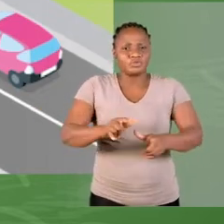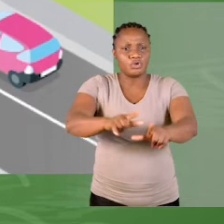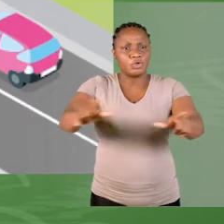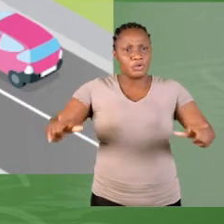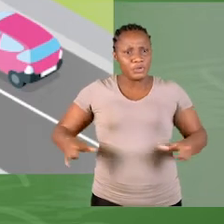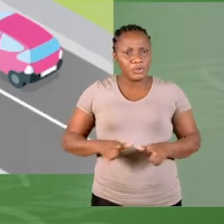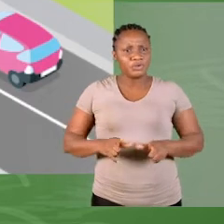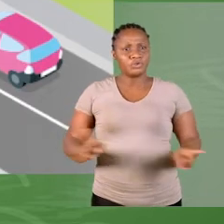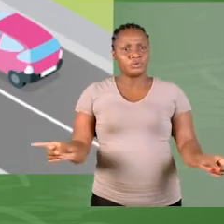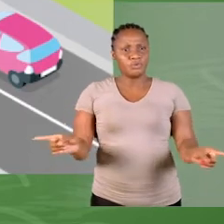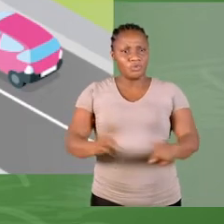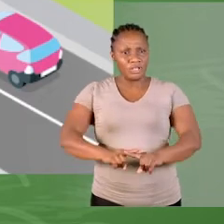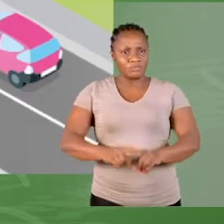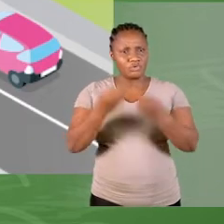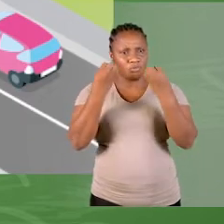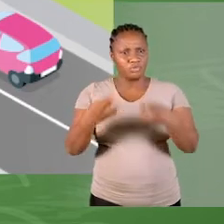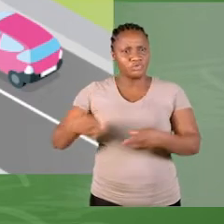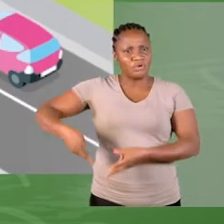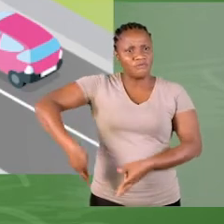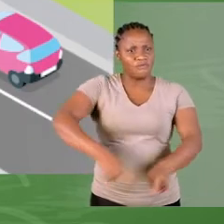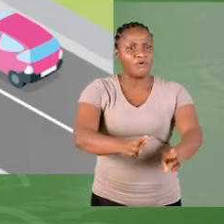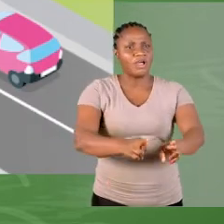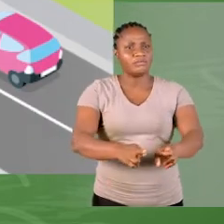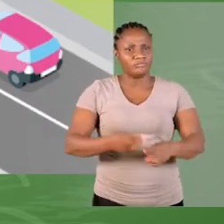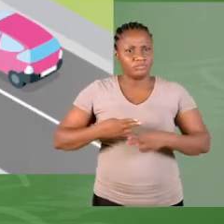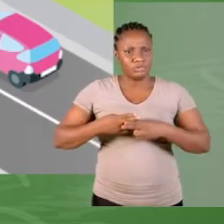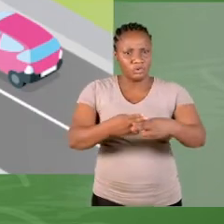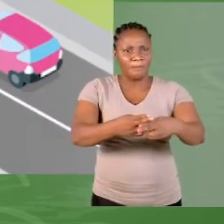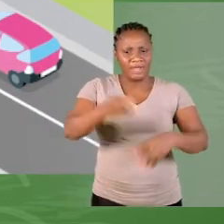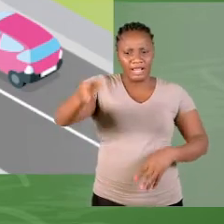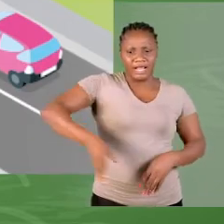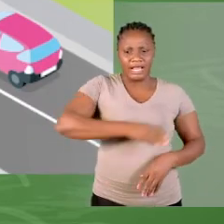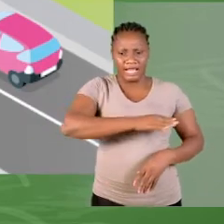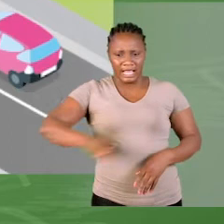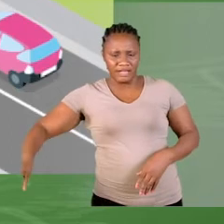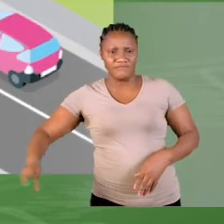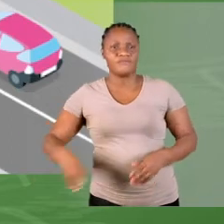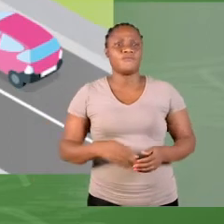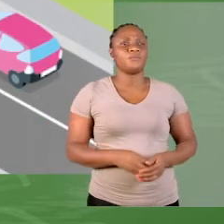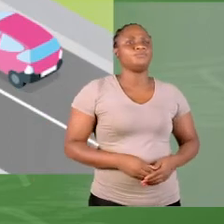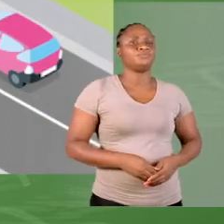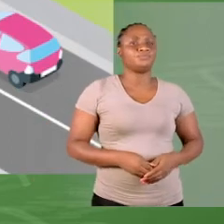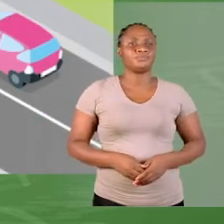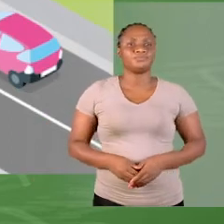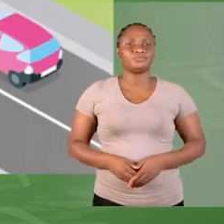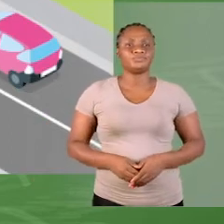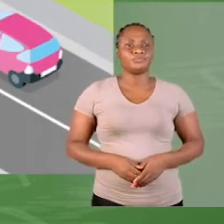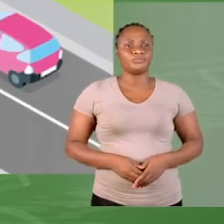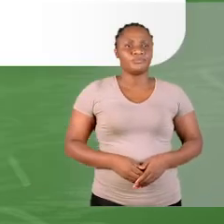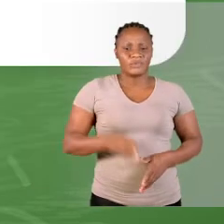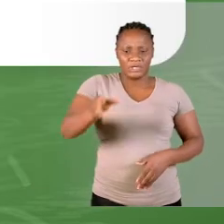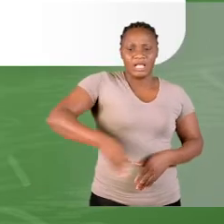ce lieu de croisement de plusieurs voies qu'on appelle un carrefour ou une intersection. Donc,